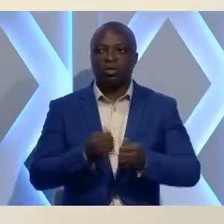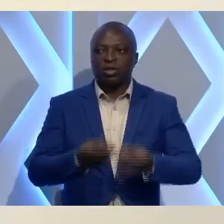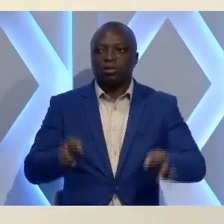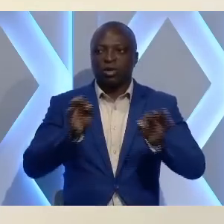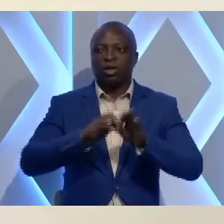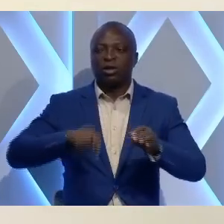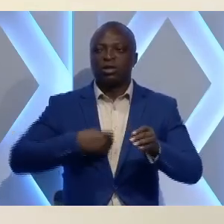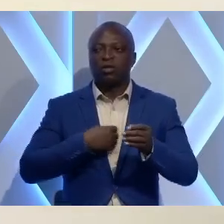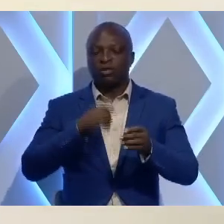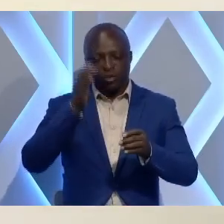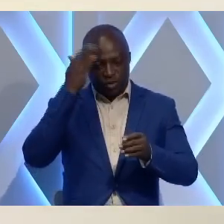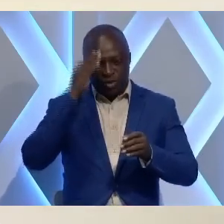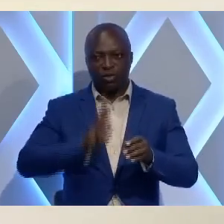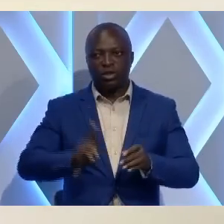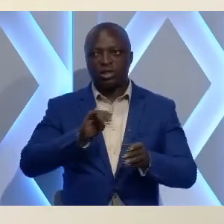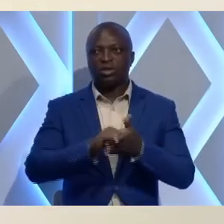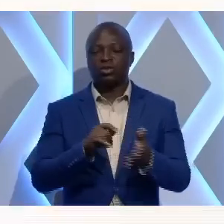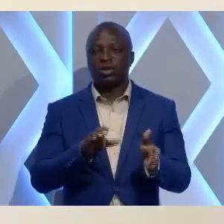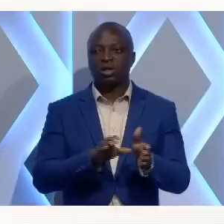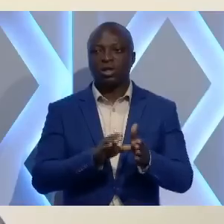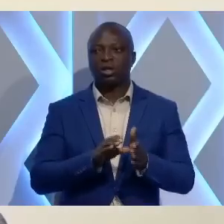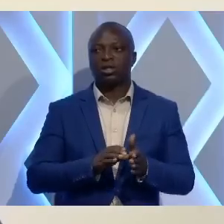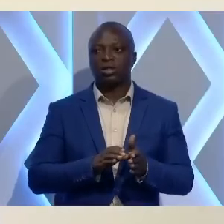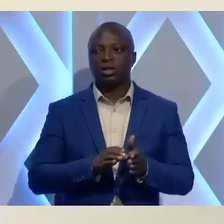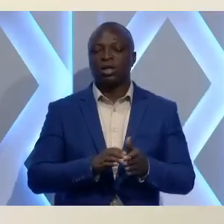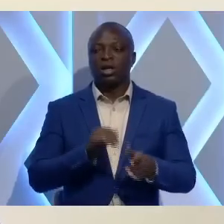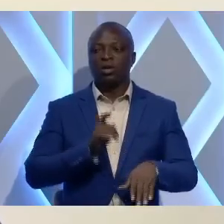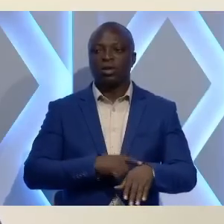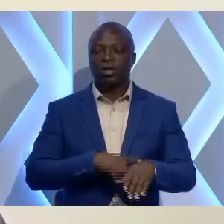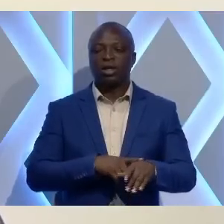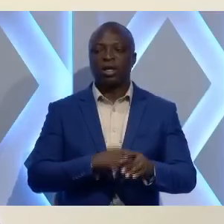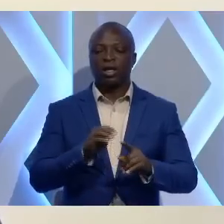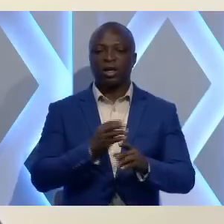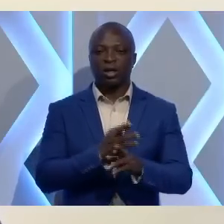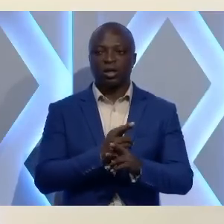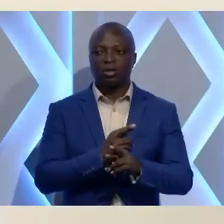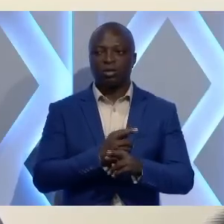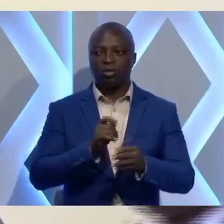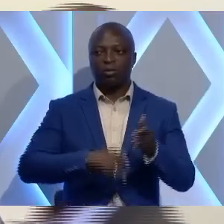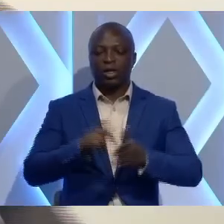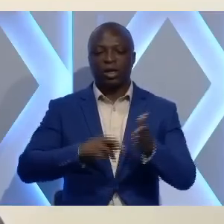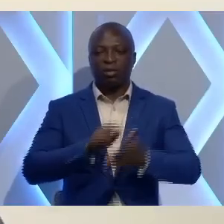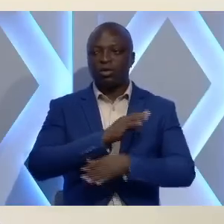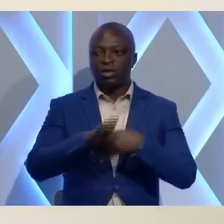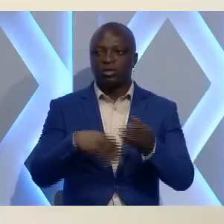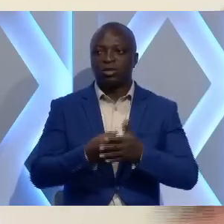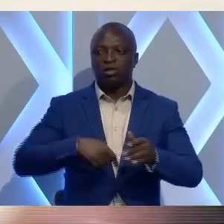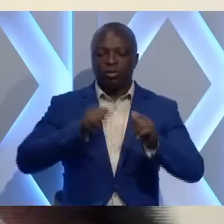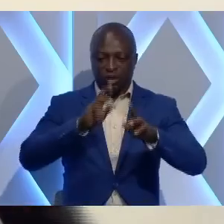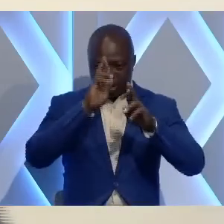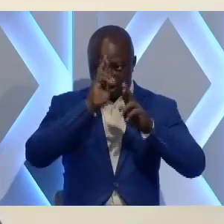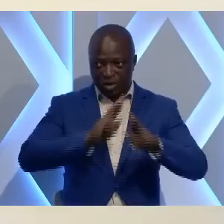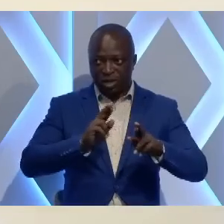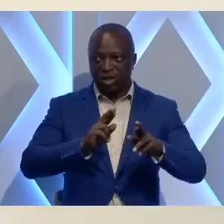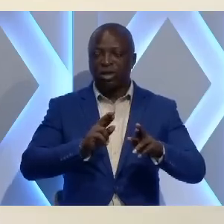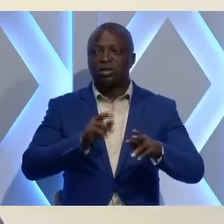Nous avons su utiliser ce crédit et le délai imparti pour payer et rembourser totalement, nous avons pu respecter. Quoique